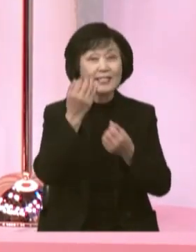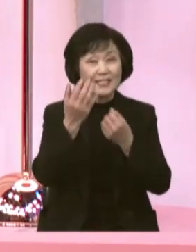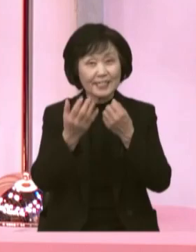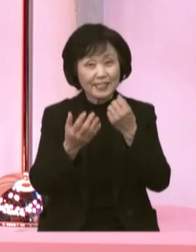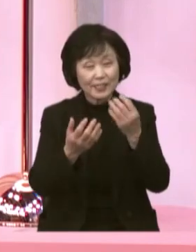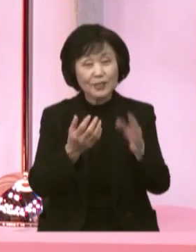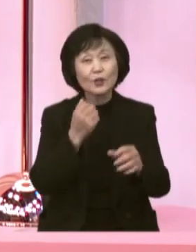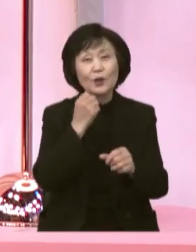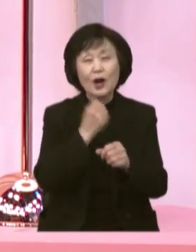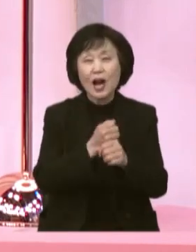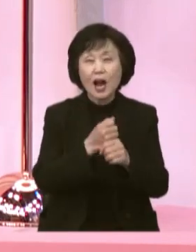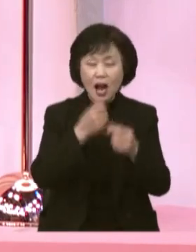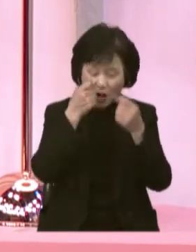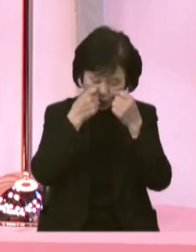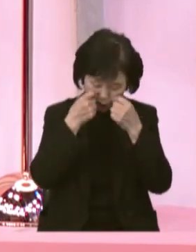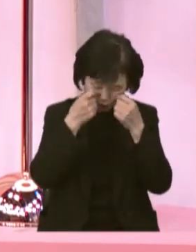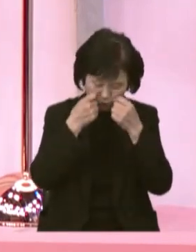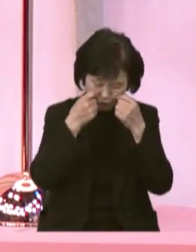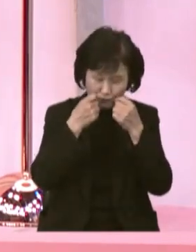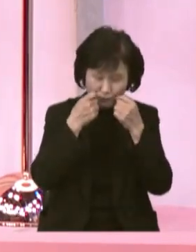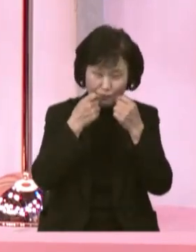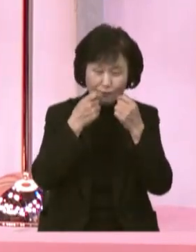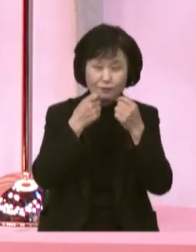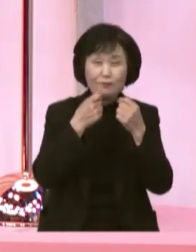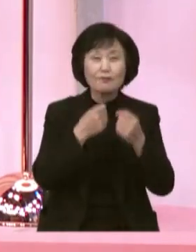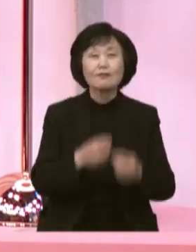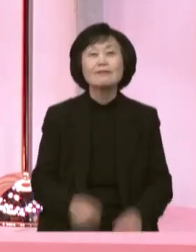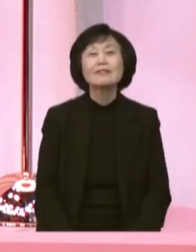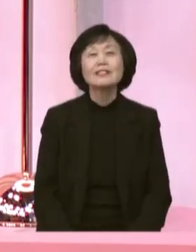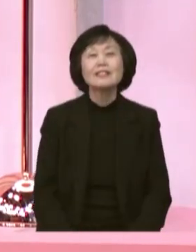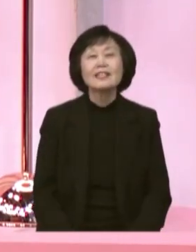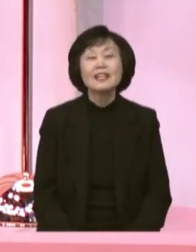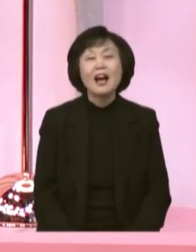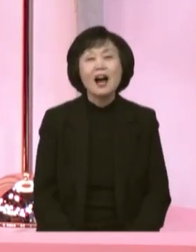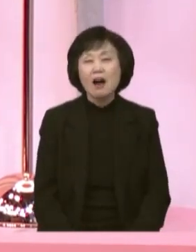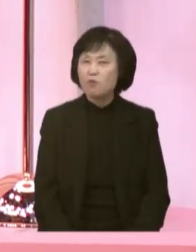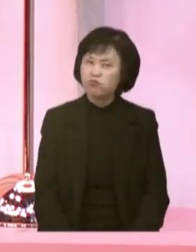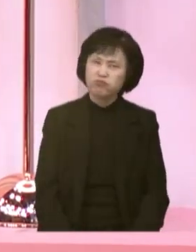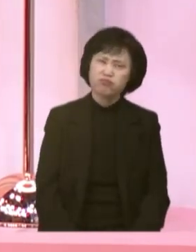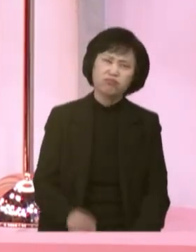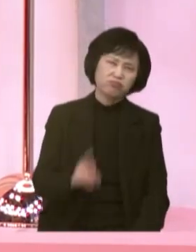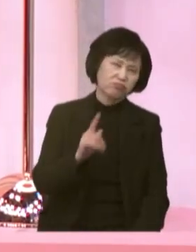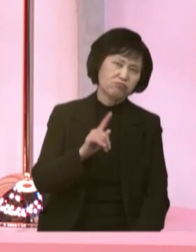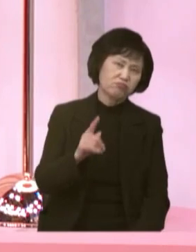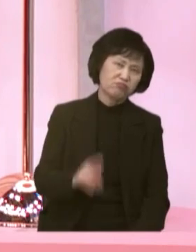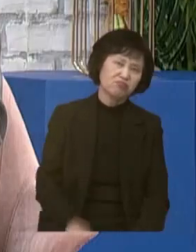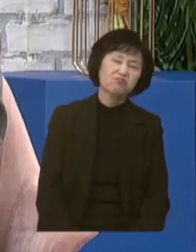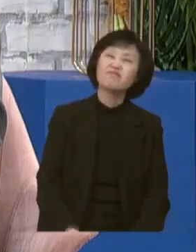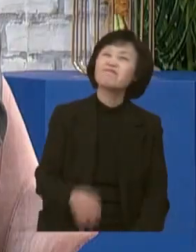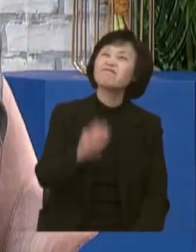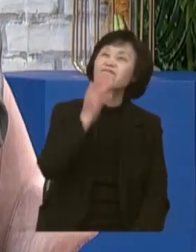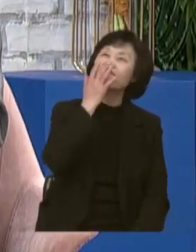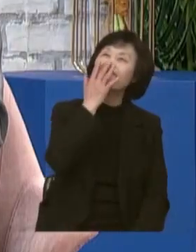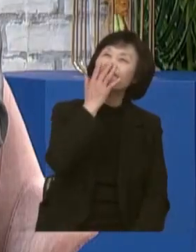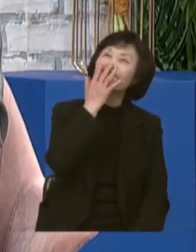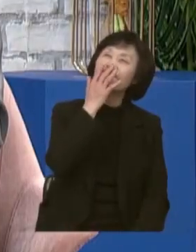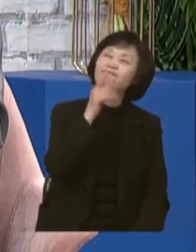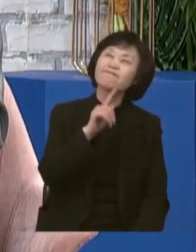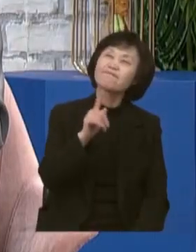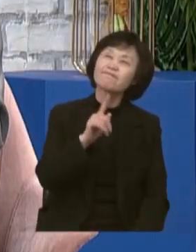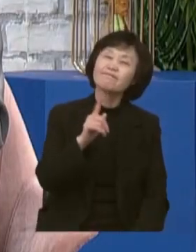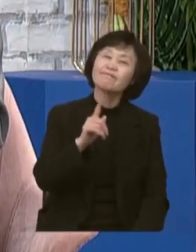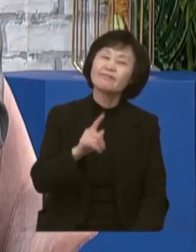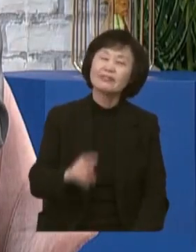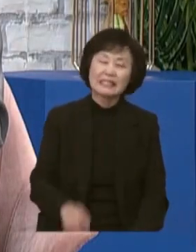야야야 저 화장을 저렇게 뺏기 못하나 밑에 앉아가지고 비판만 하고 있었던 거야 아유 저 꼬라지하고